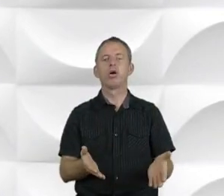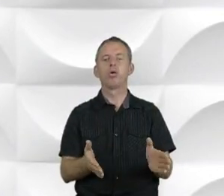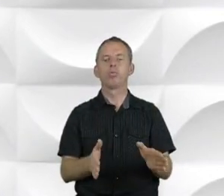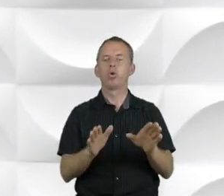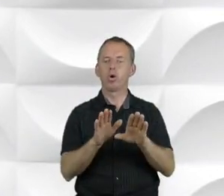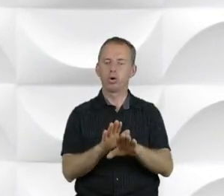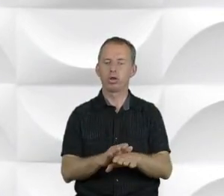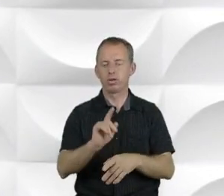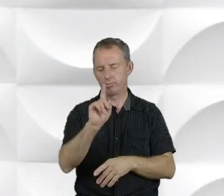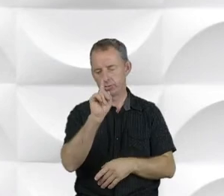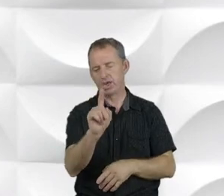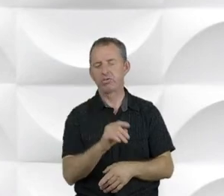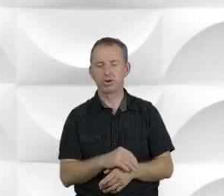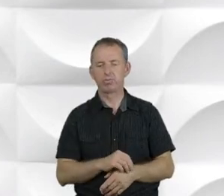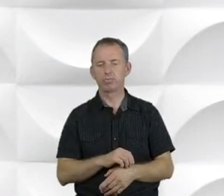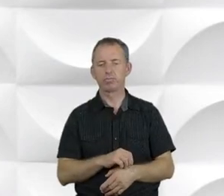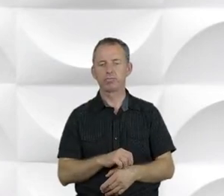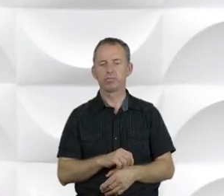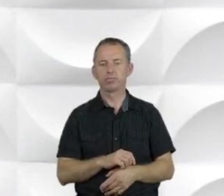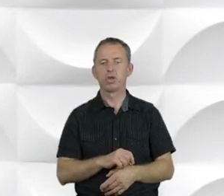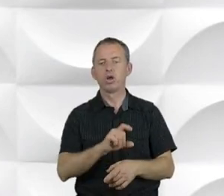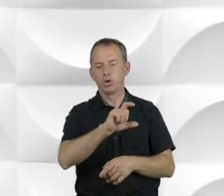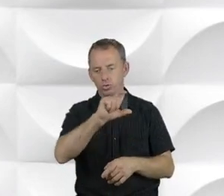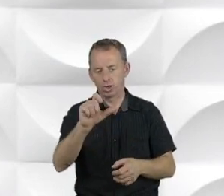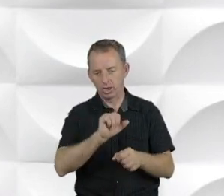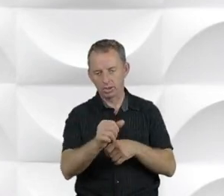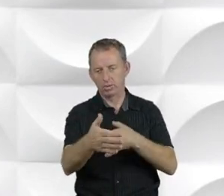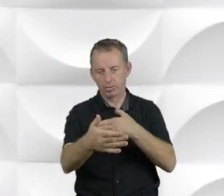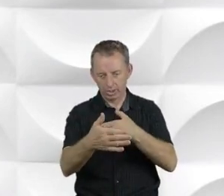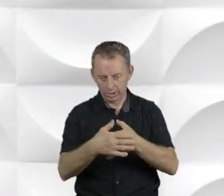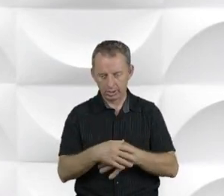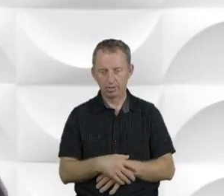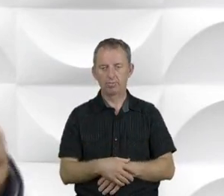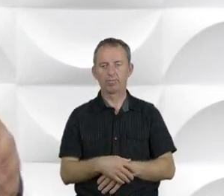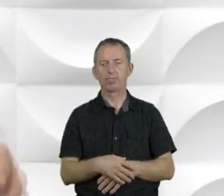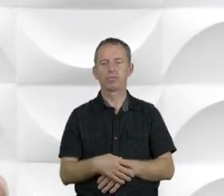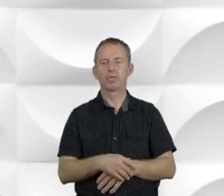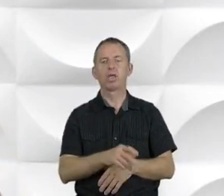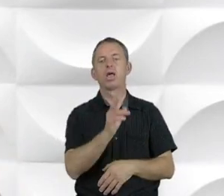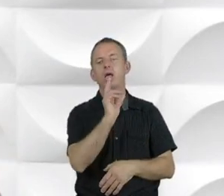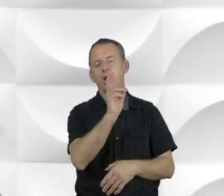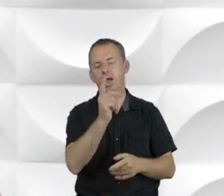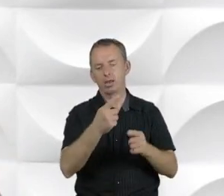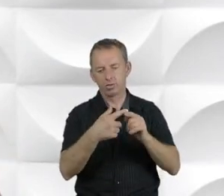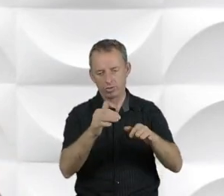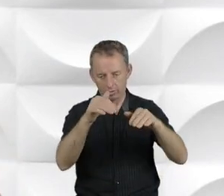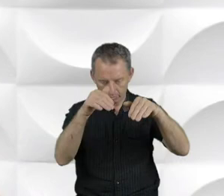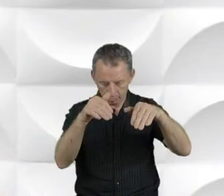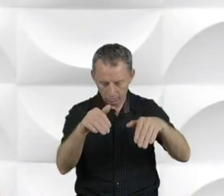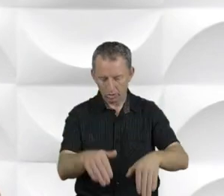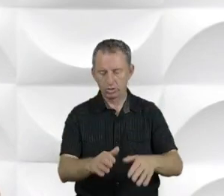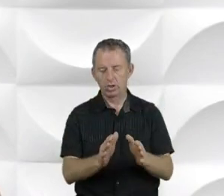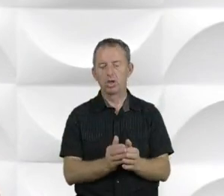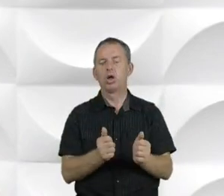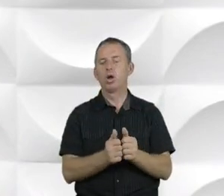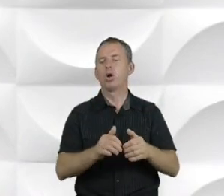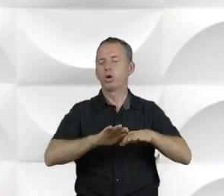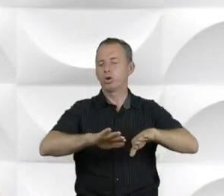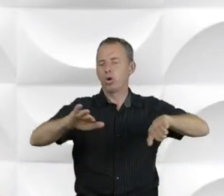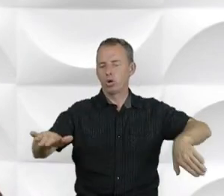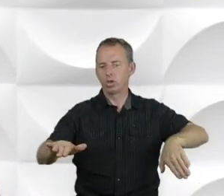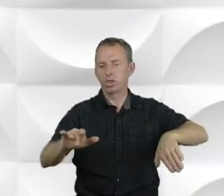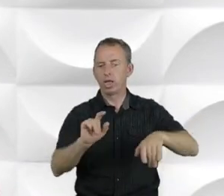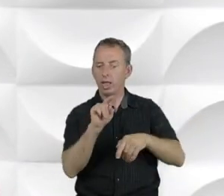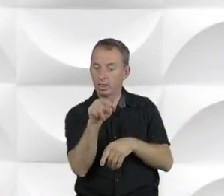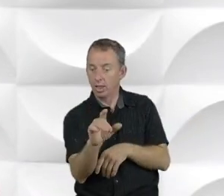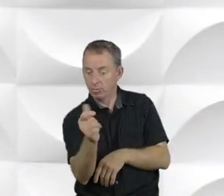błogosławieństwie pierwszym. Czas jest bliski. W każdej chwili możesz się rozstać z tym, co masz